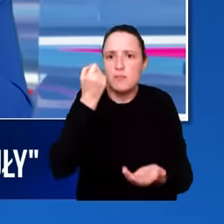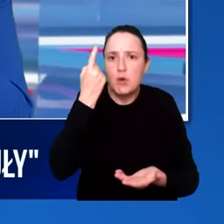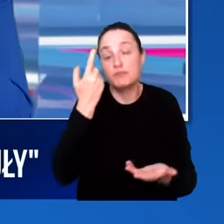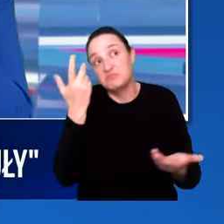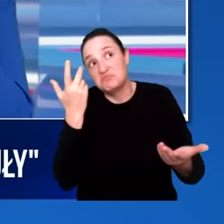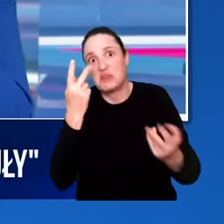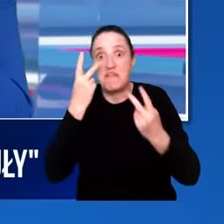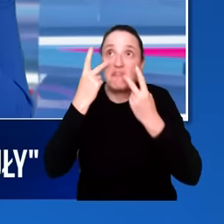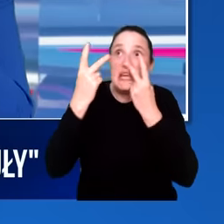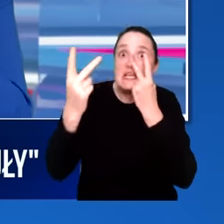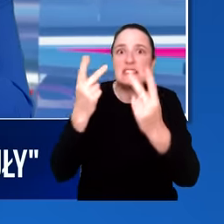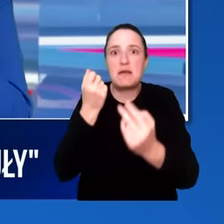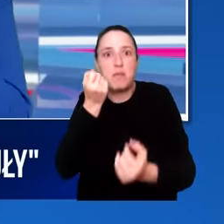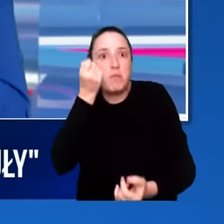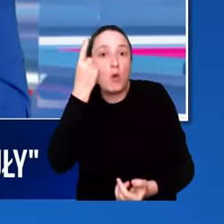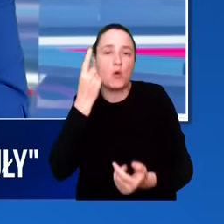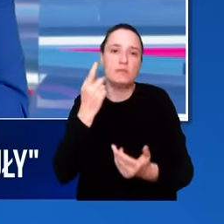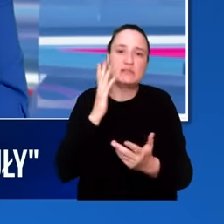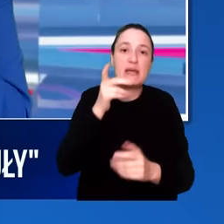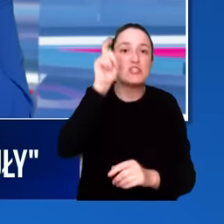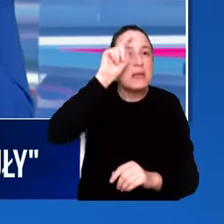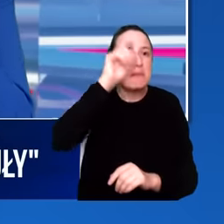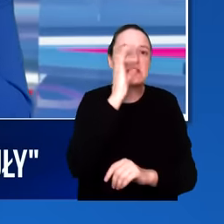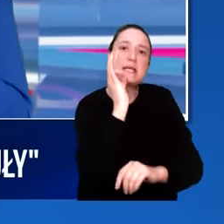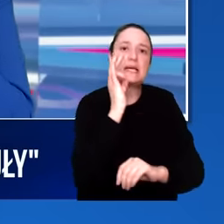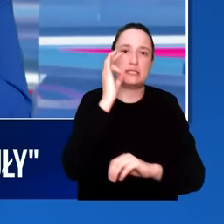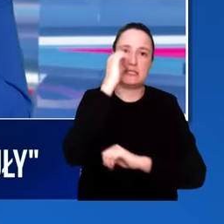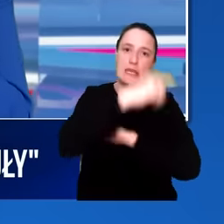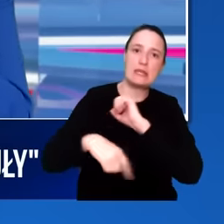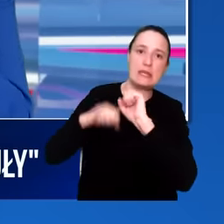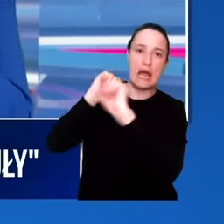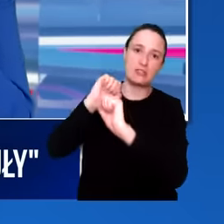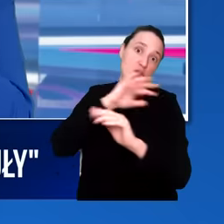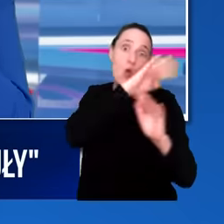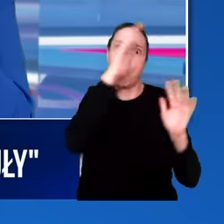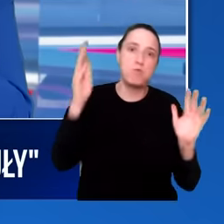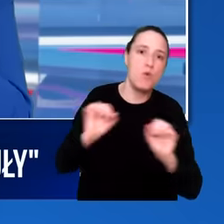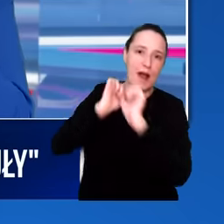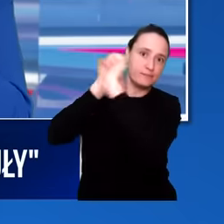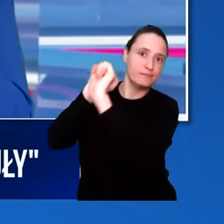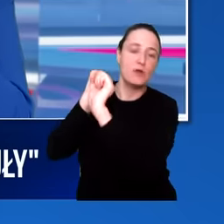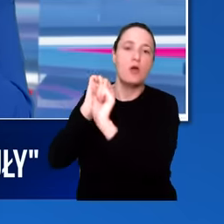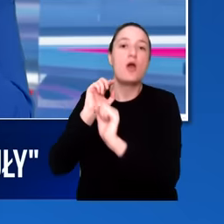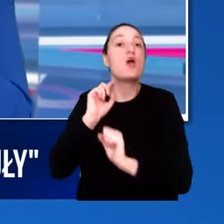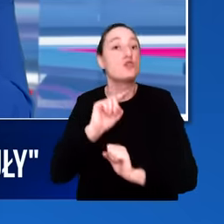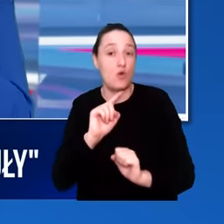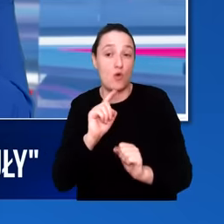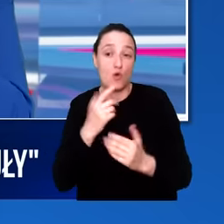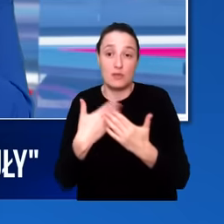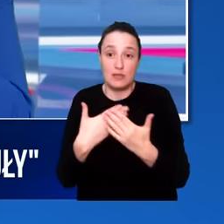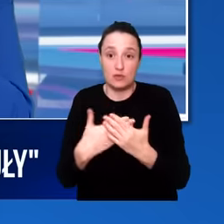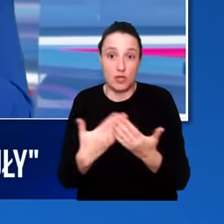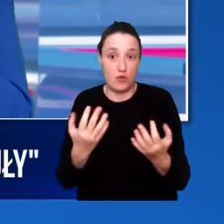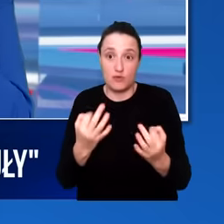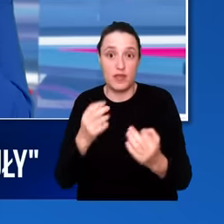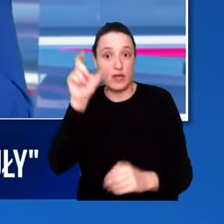pewna idea tej tarczy niemieckiej, czy tam kopuły niemieckiej, jest w tej chwili przedstawiana przez szefa